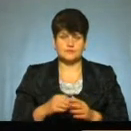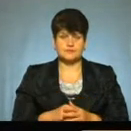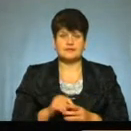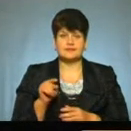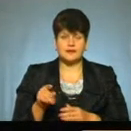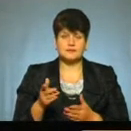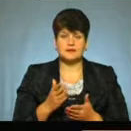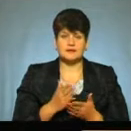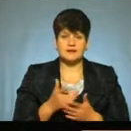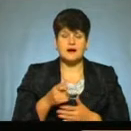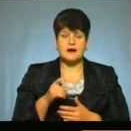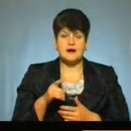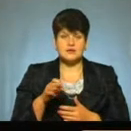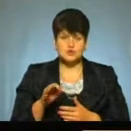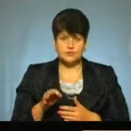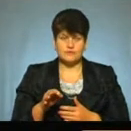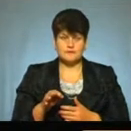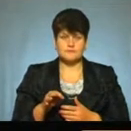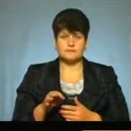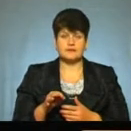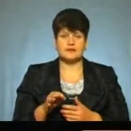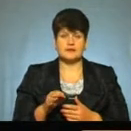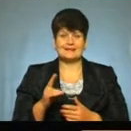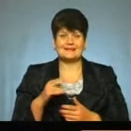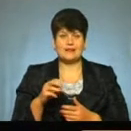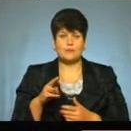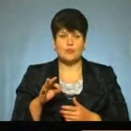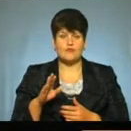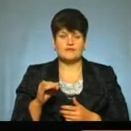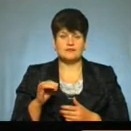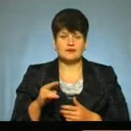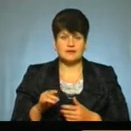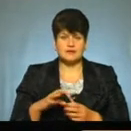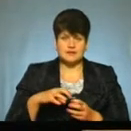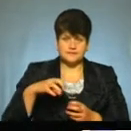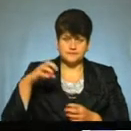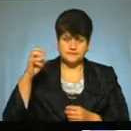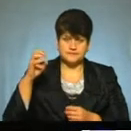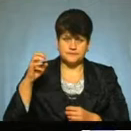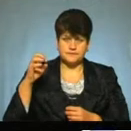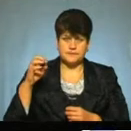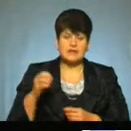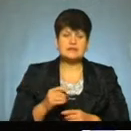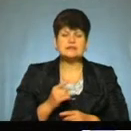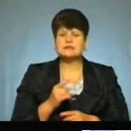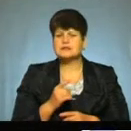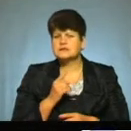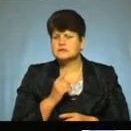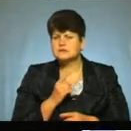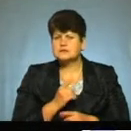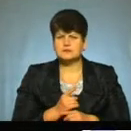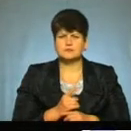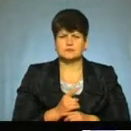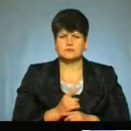Там, де є газові прилади з системою димовідведення, тобто де димові канали, категорично